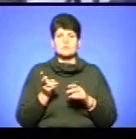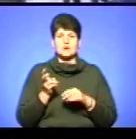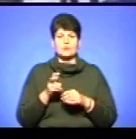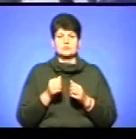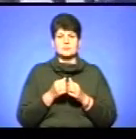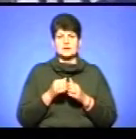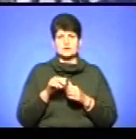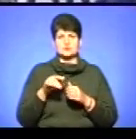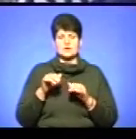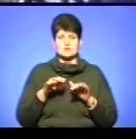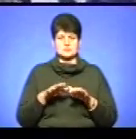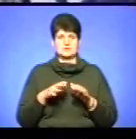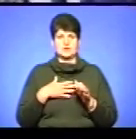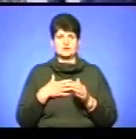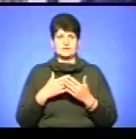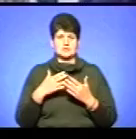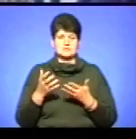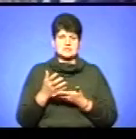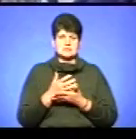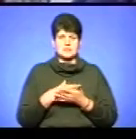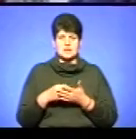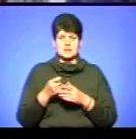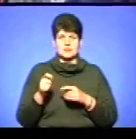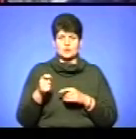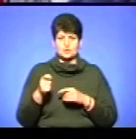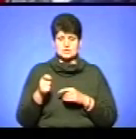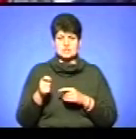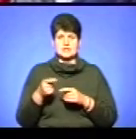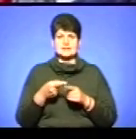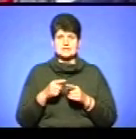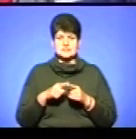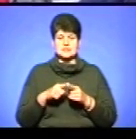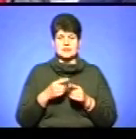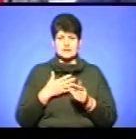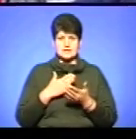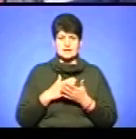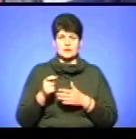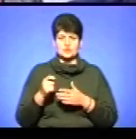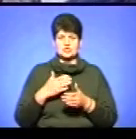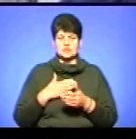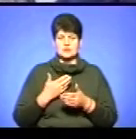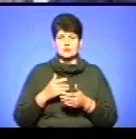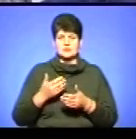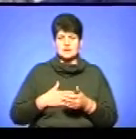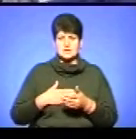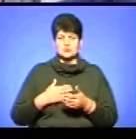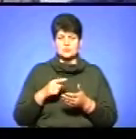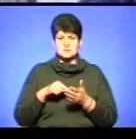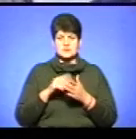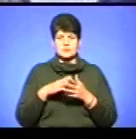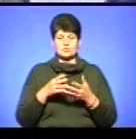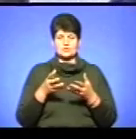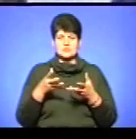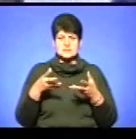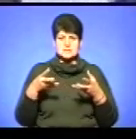нашу акцію, повз нашу виставку. І ми збирали це ключі жителів нашого міста, який буде переплавлений у